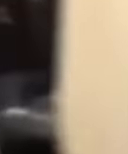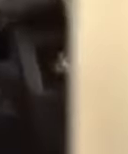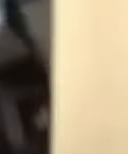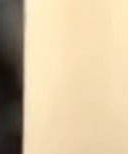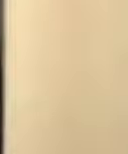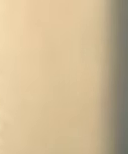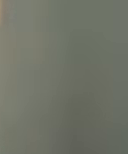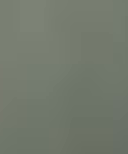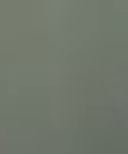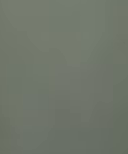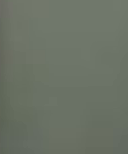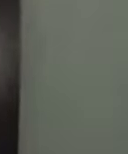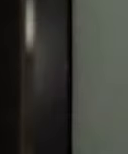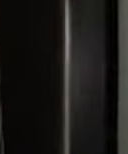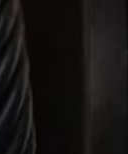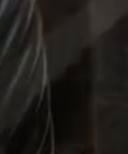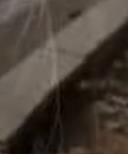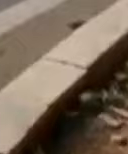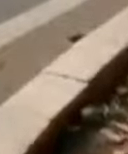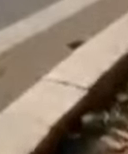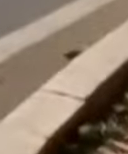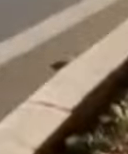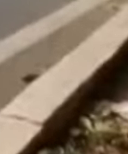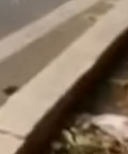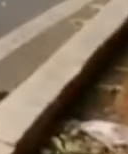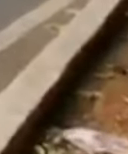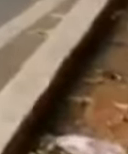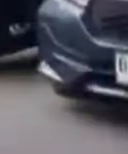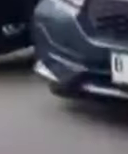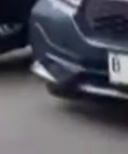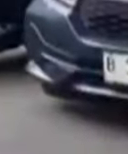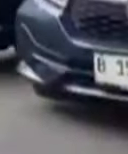Ronald tanur dalam kasus tewasnya Dina Afrianti kekasih